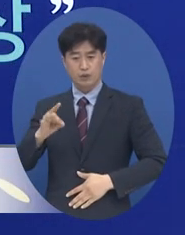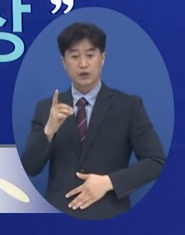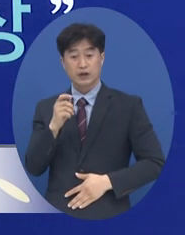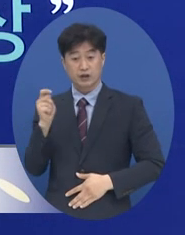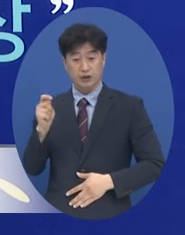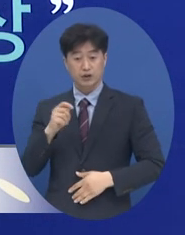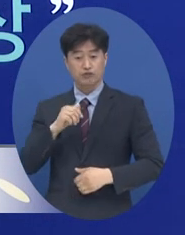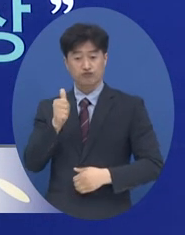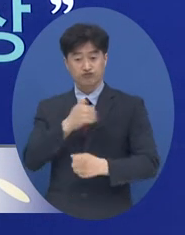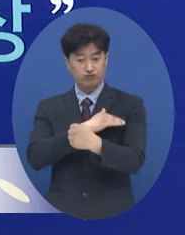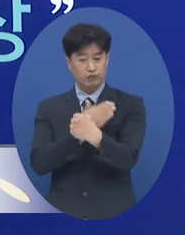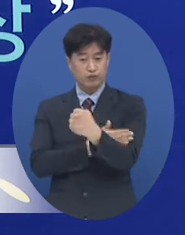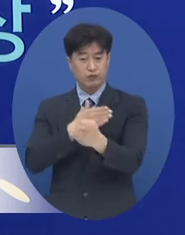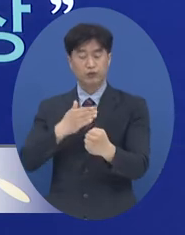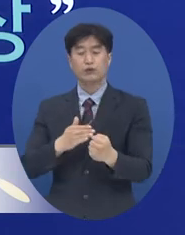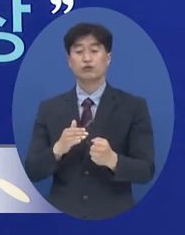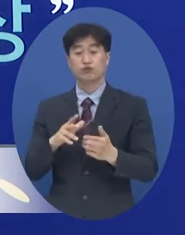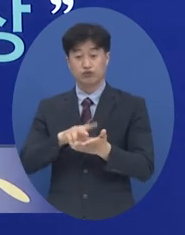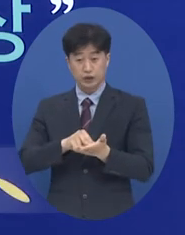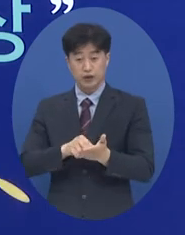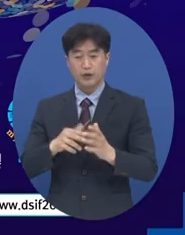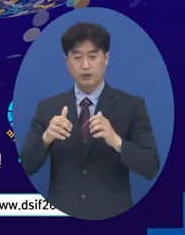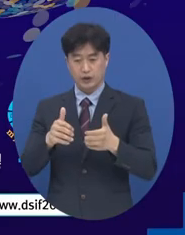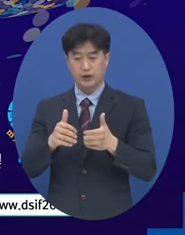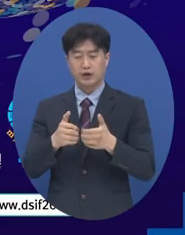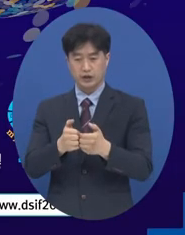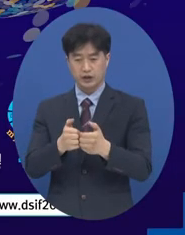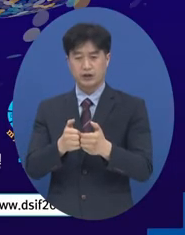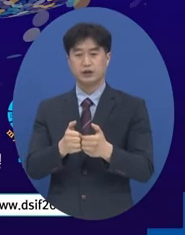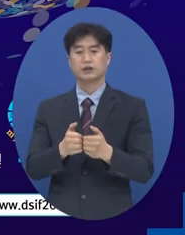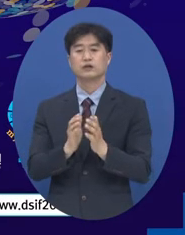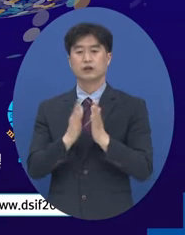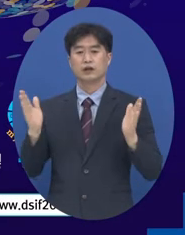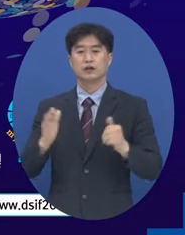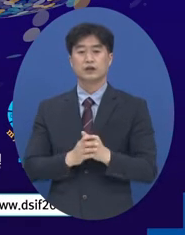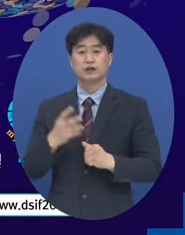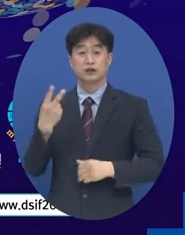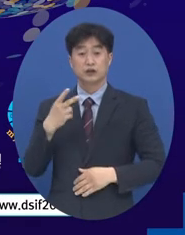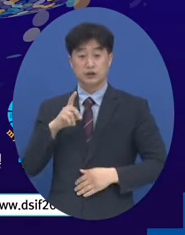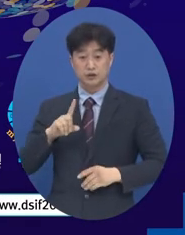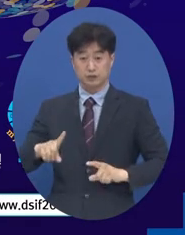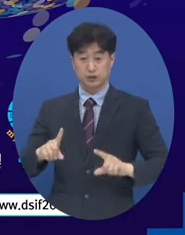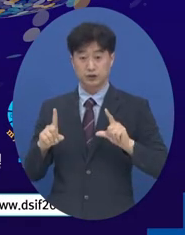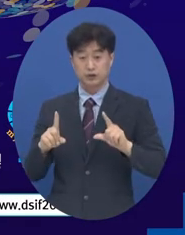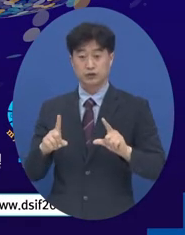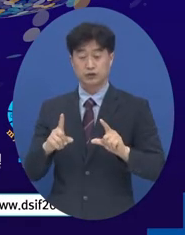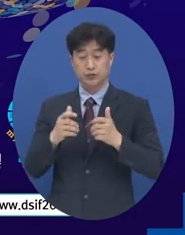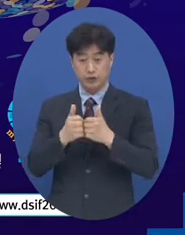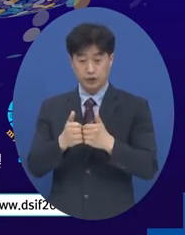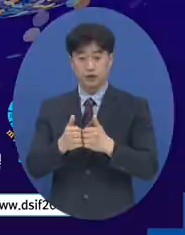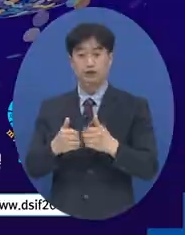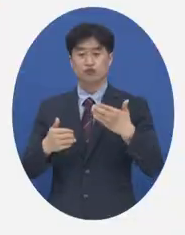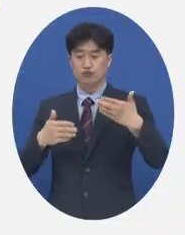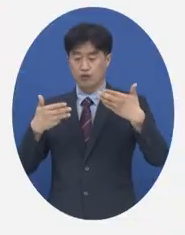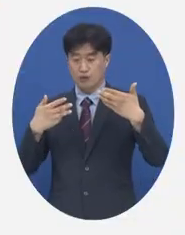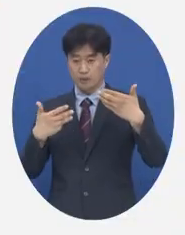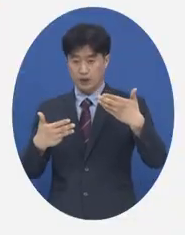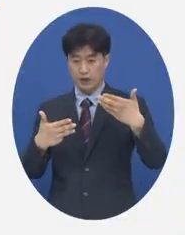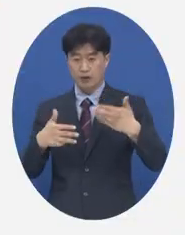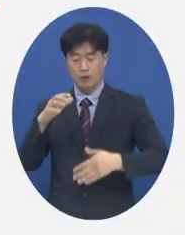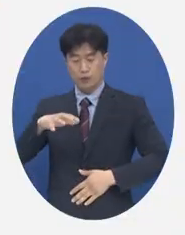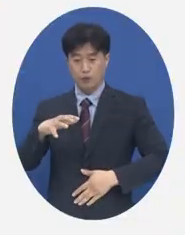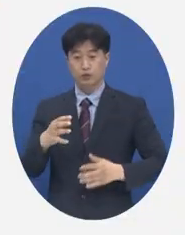최초로 데이터 주권을 주제로 한 국제 포럼에 막을 엽니다. 2021 데이터 주권 국제 포럼은 오는 9월